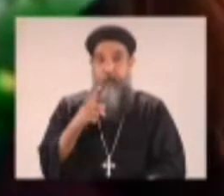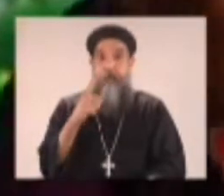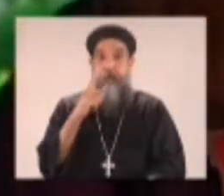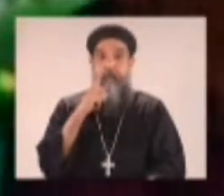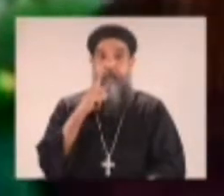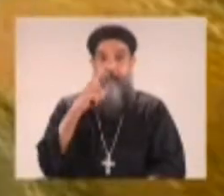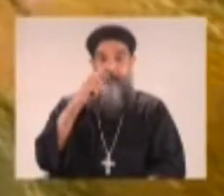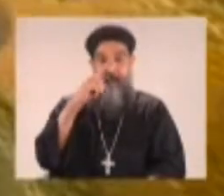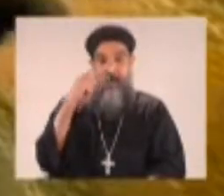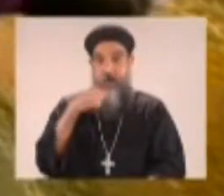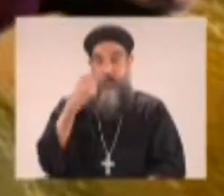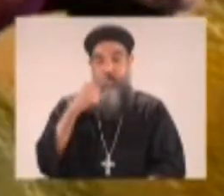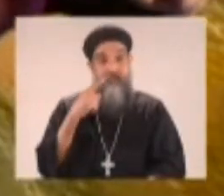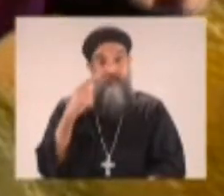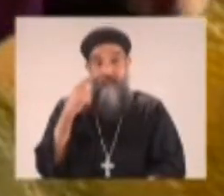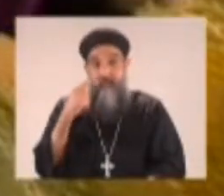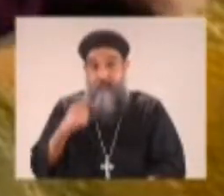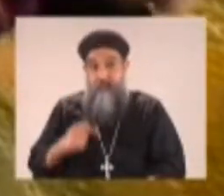حصل.